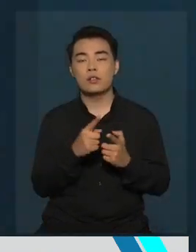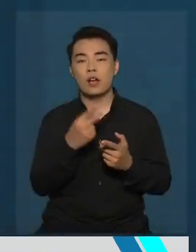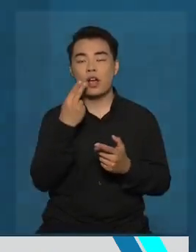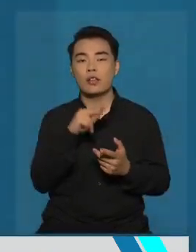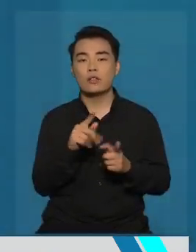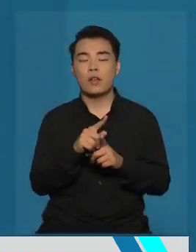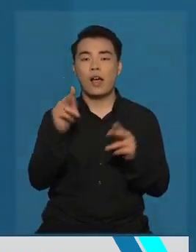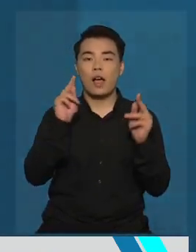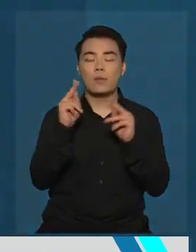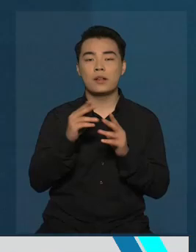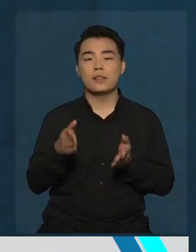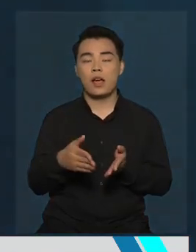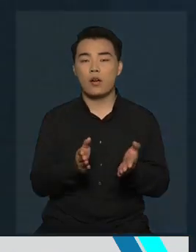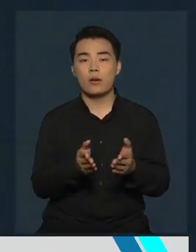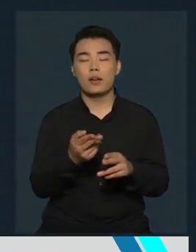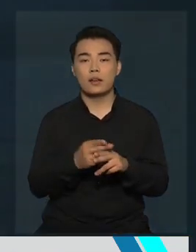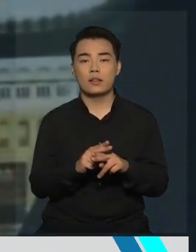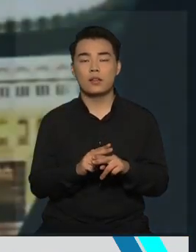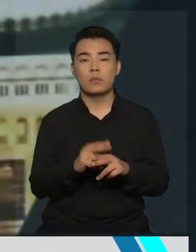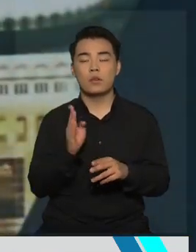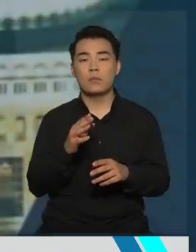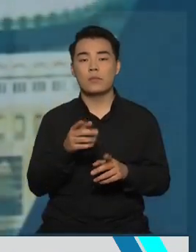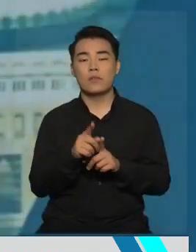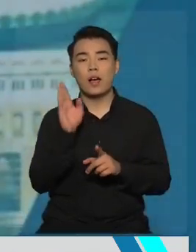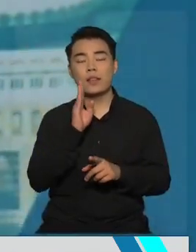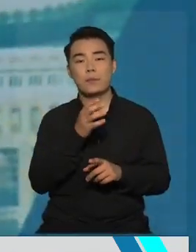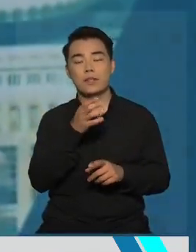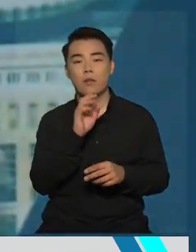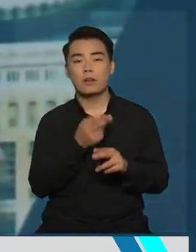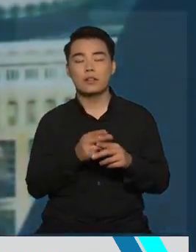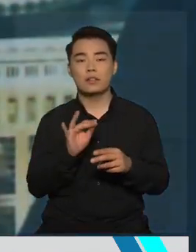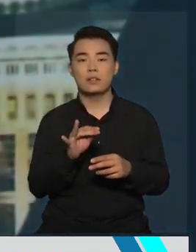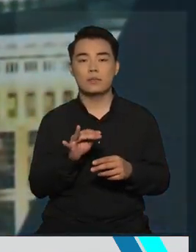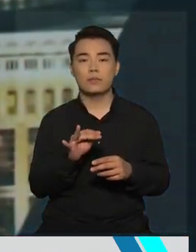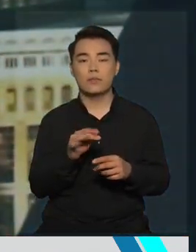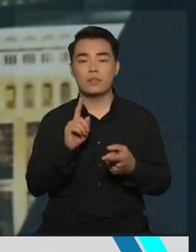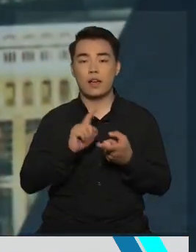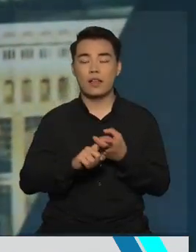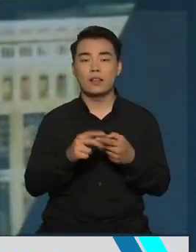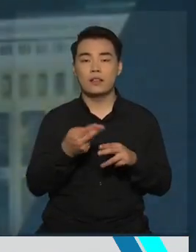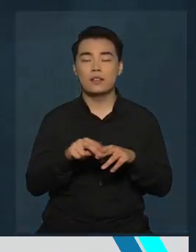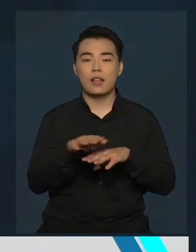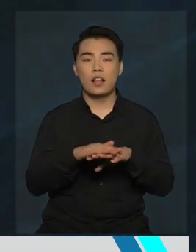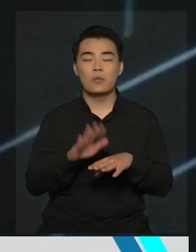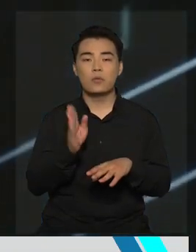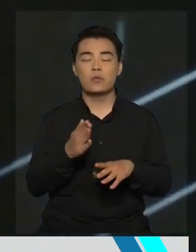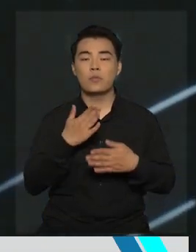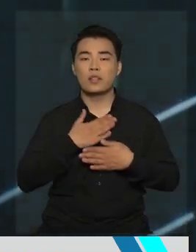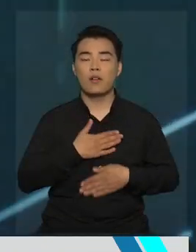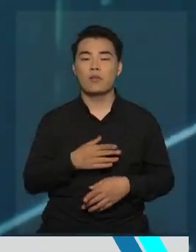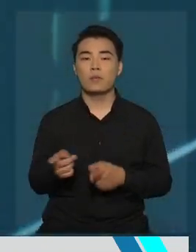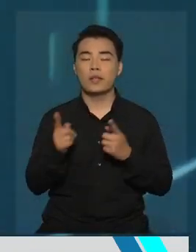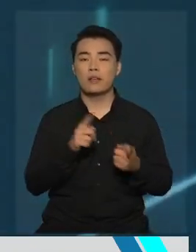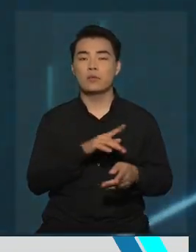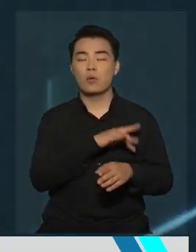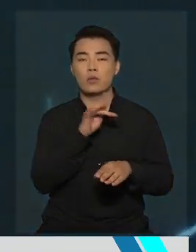здравоохранению, образованию, дорогам, значит, питьевой воде, естественно, что население оно предпочитает переехать в город